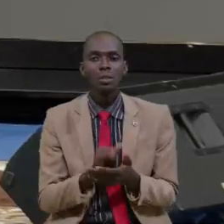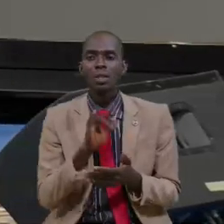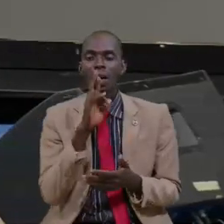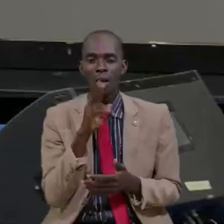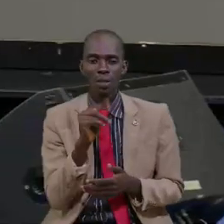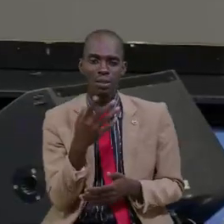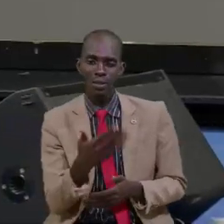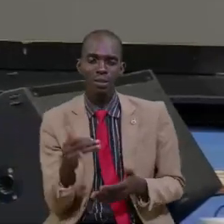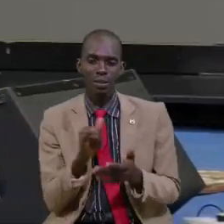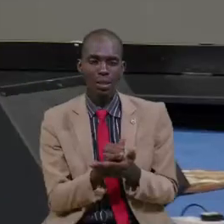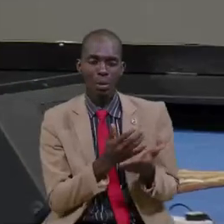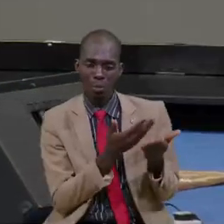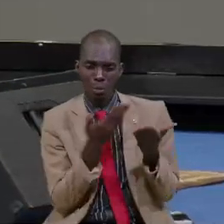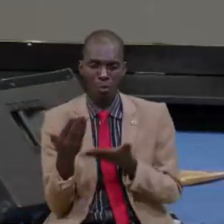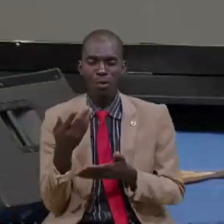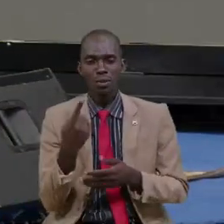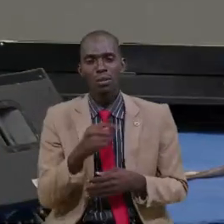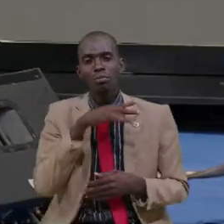Ce sont des choses qui collent la corruption.